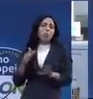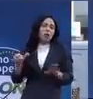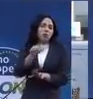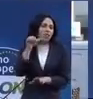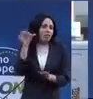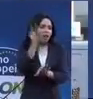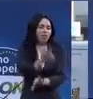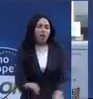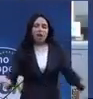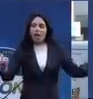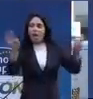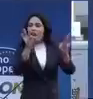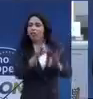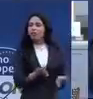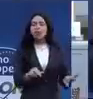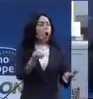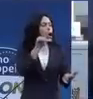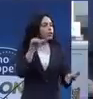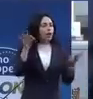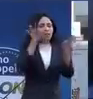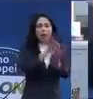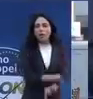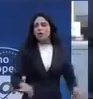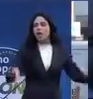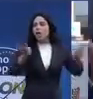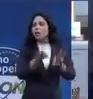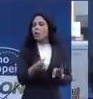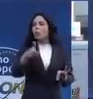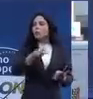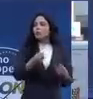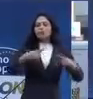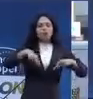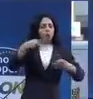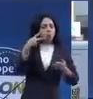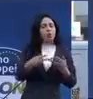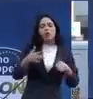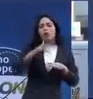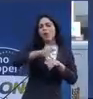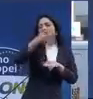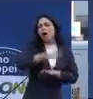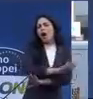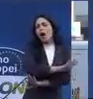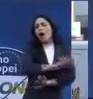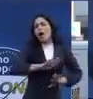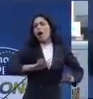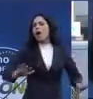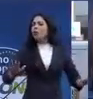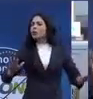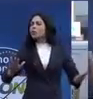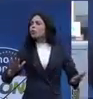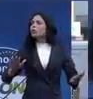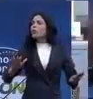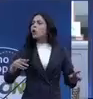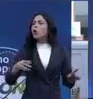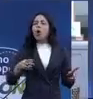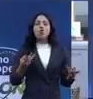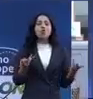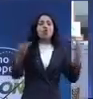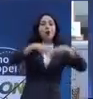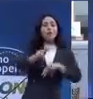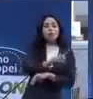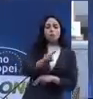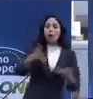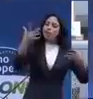a niente non serve a niente perché l'abbiamo già sperimentato tutto ciò che non funziona